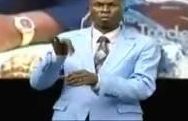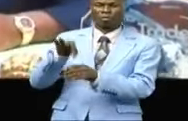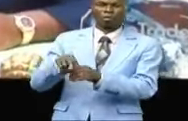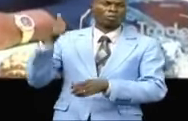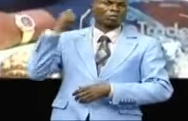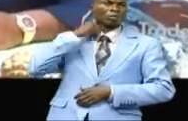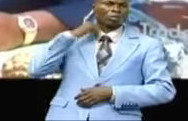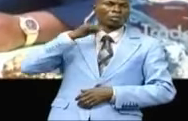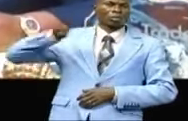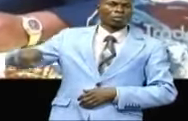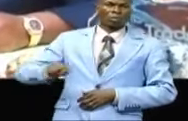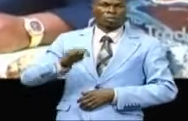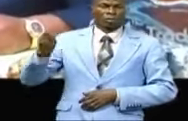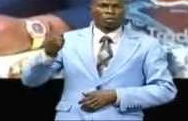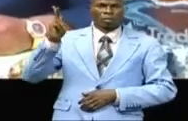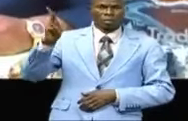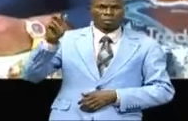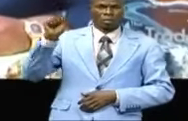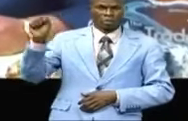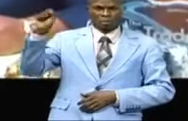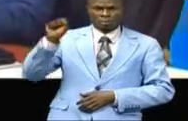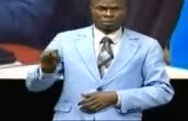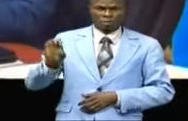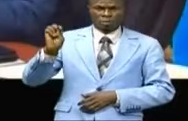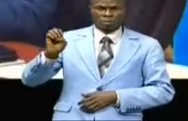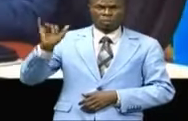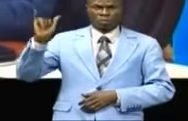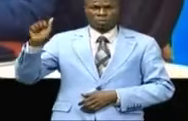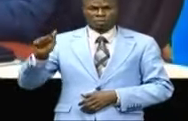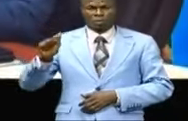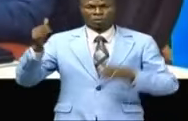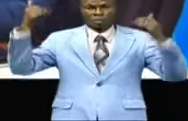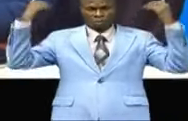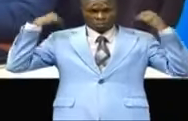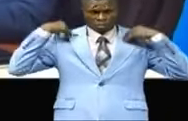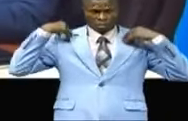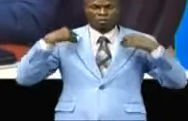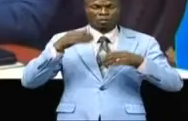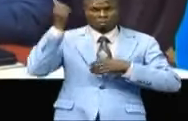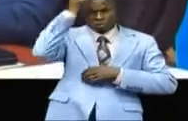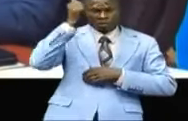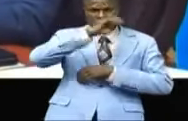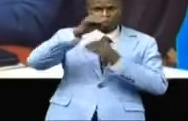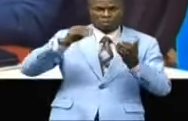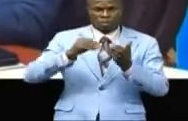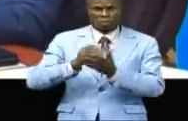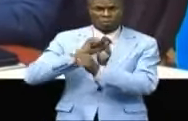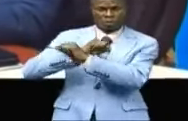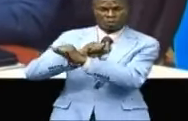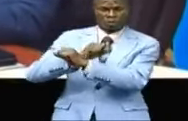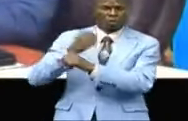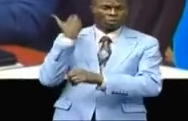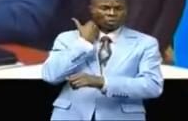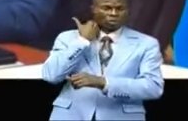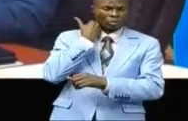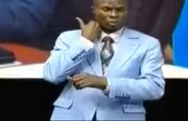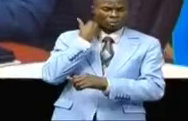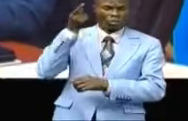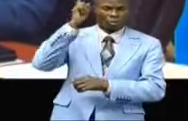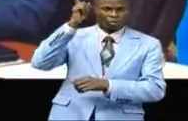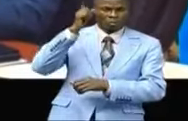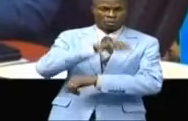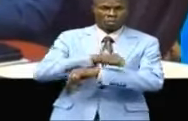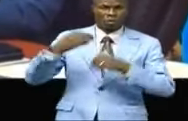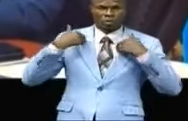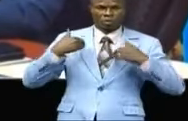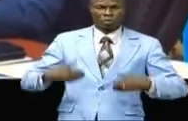docteur Jean Kaseya, citoyen congolais, à la tête du Centre africain de contrôle et de prévention de maladies, première institution